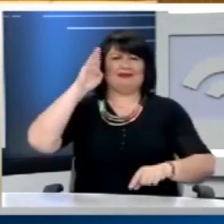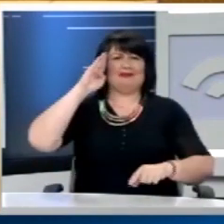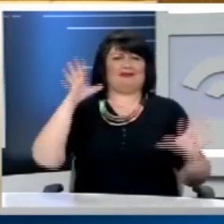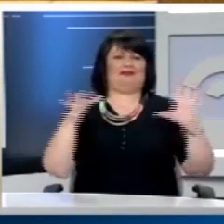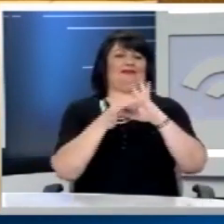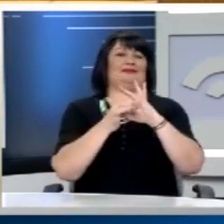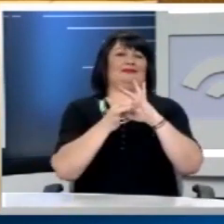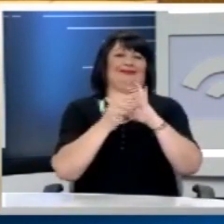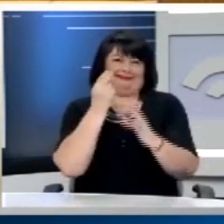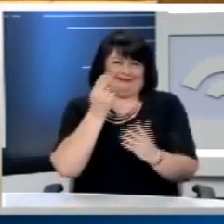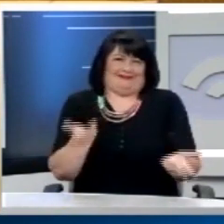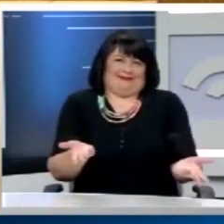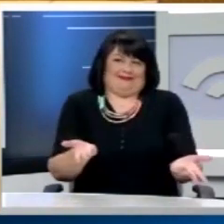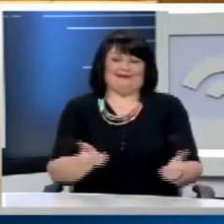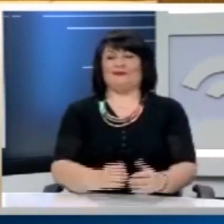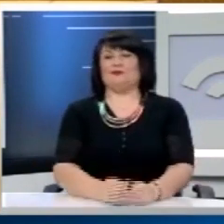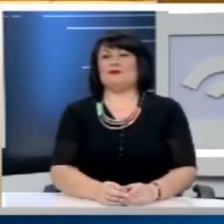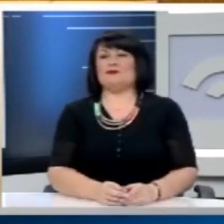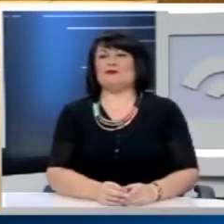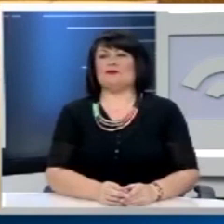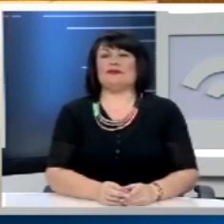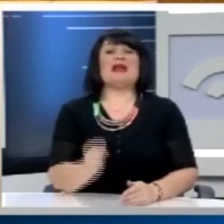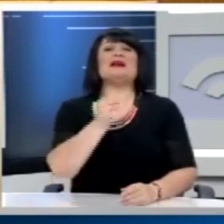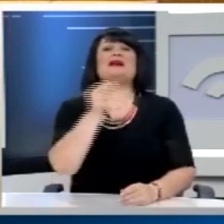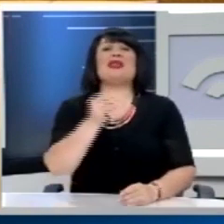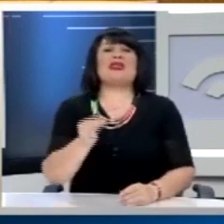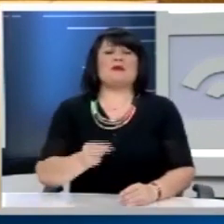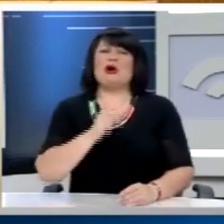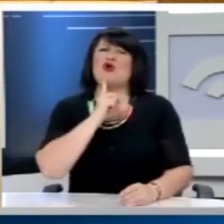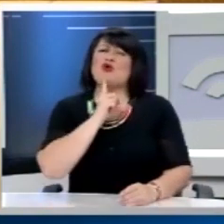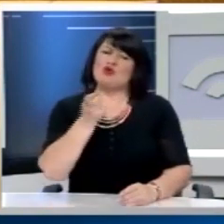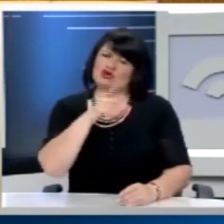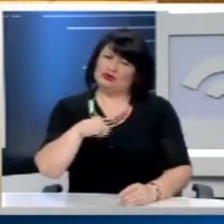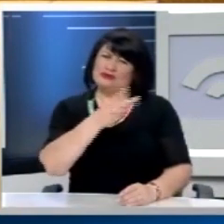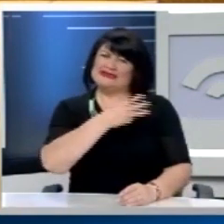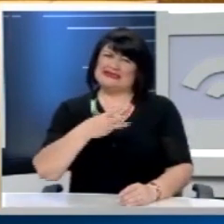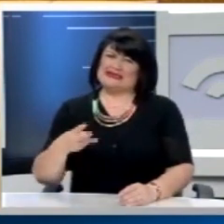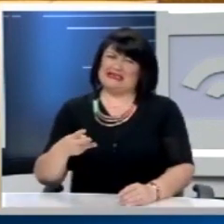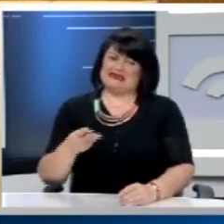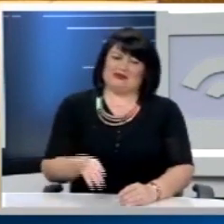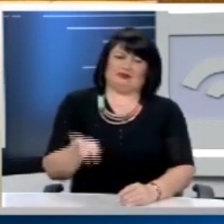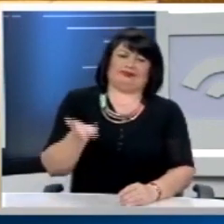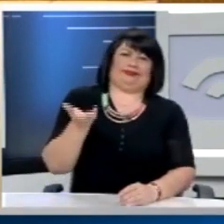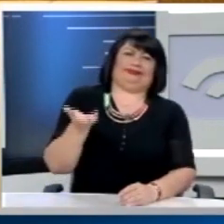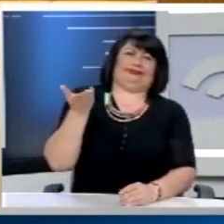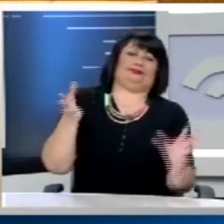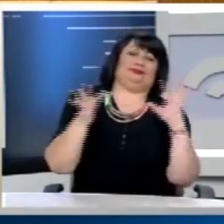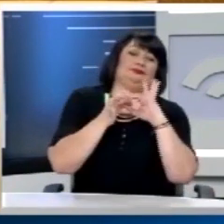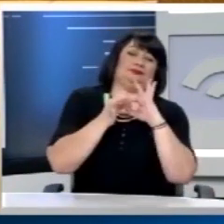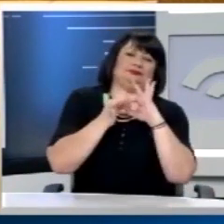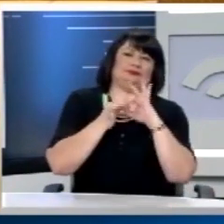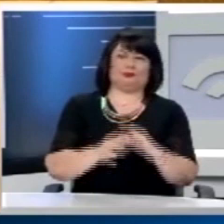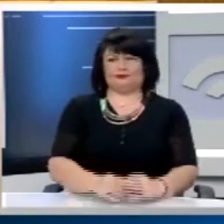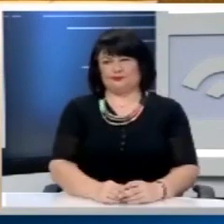Ελλάδας-ΗΠΑ. Αν και στον τομέα αυτή, όπως και σε άλλους, η κυβέρνηση του ΣΥΡΙΖΑ έχει ανεβάσει πολύ ψηλά τον πήχη.